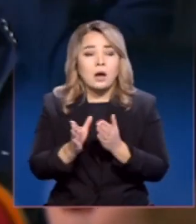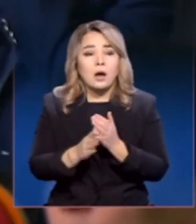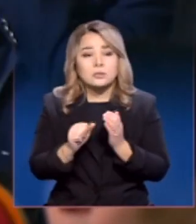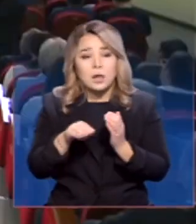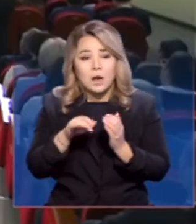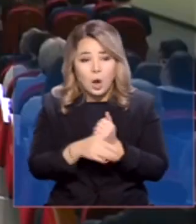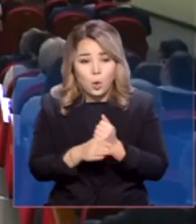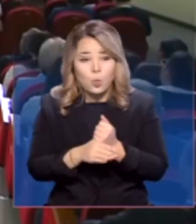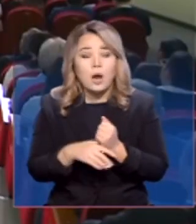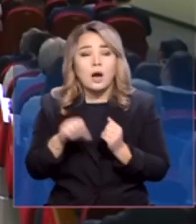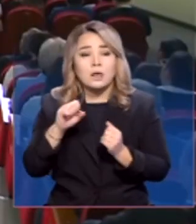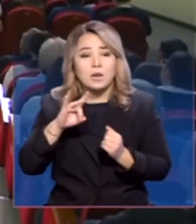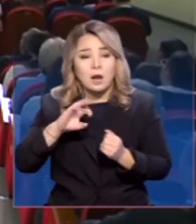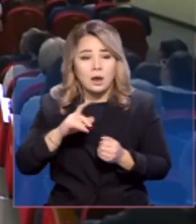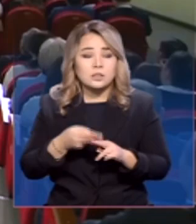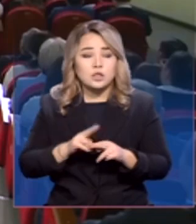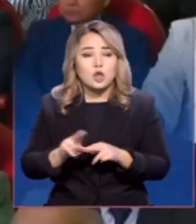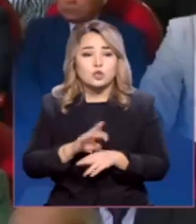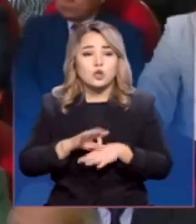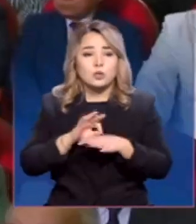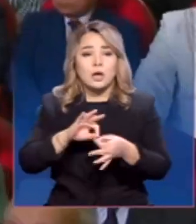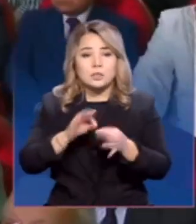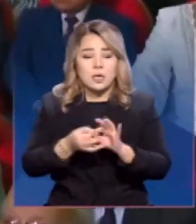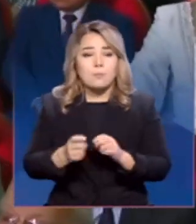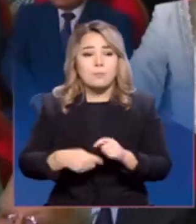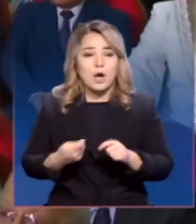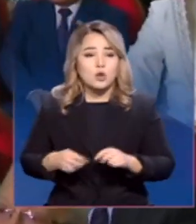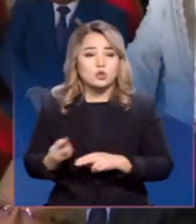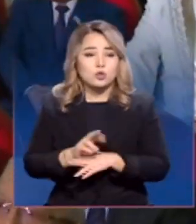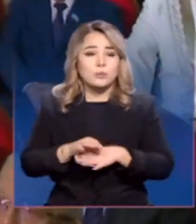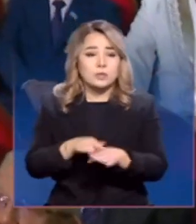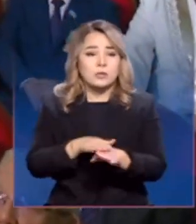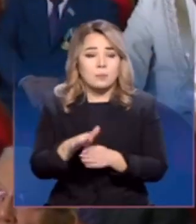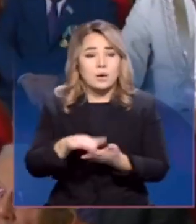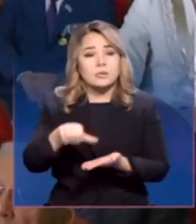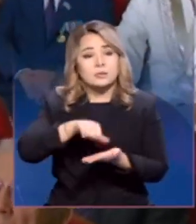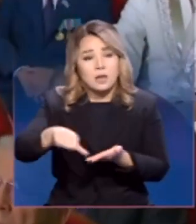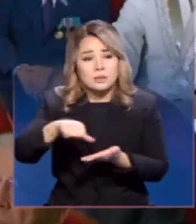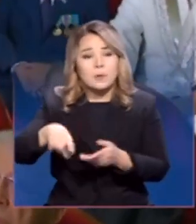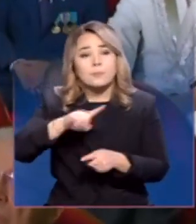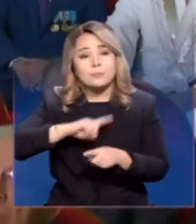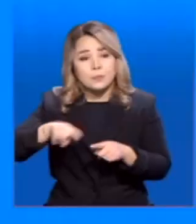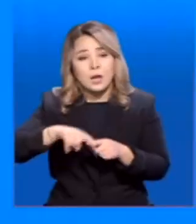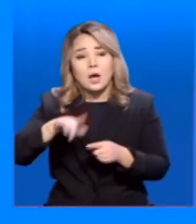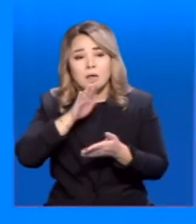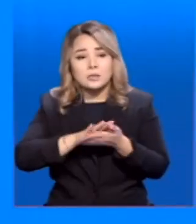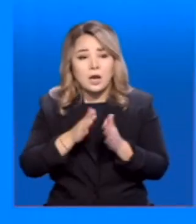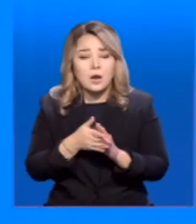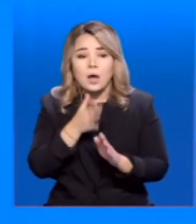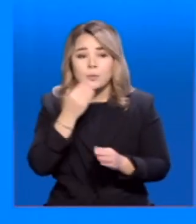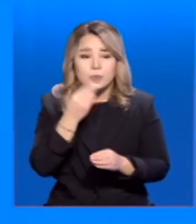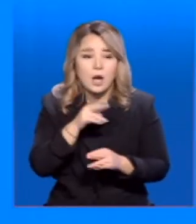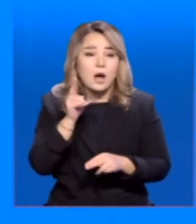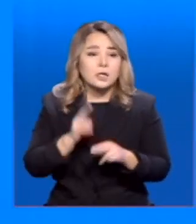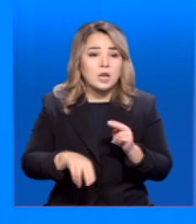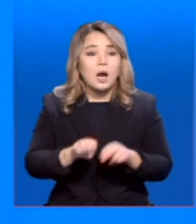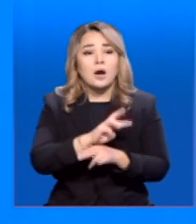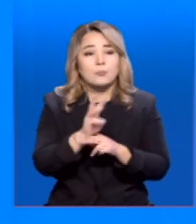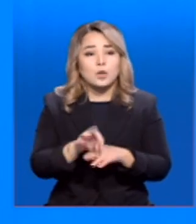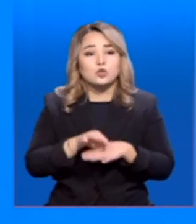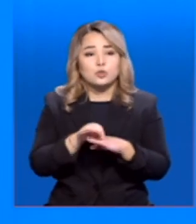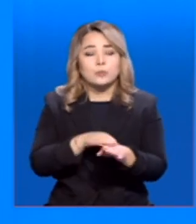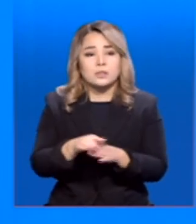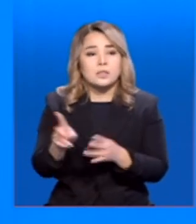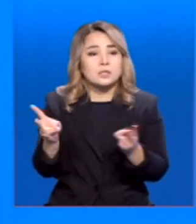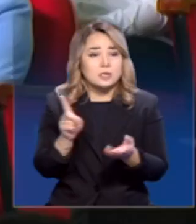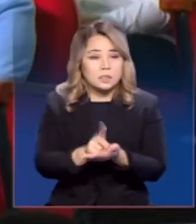Астрахан күре жолдың жөндеу жұмыстары баяу жүріп жатыр. Үкімет оны уақытылы және сапалы аяқтауды қамтамасыз етуге